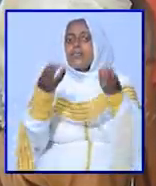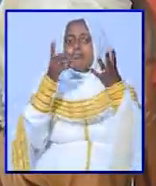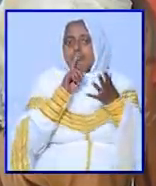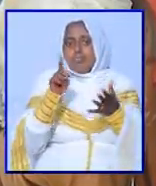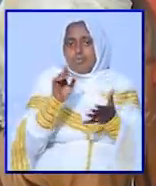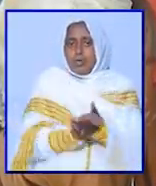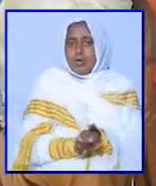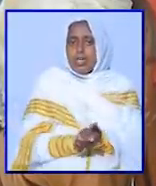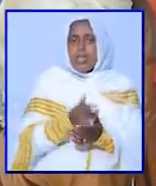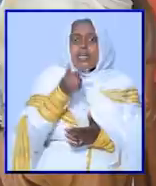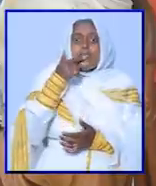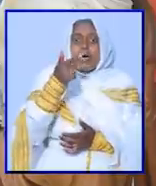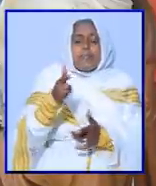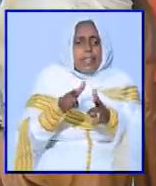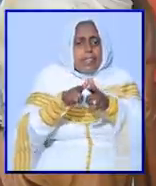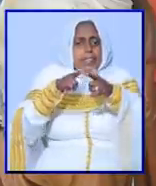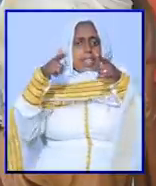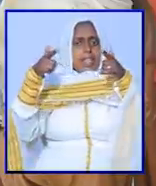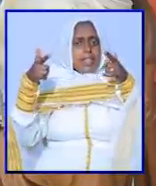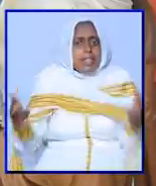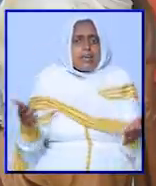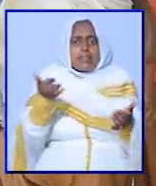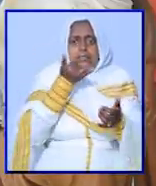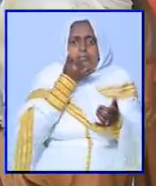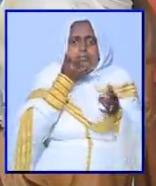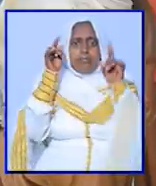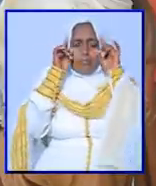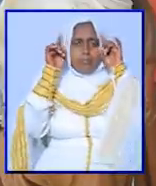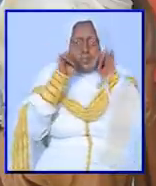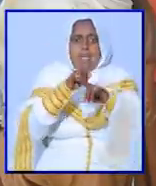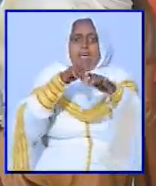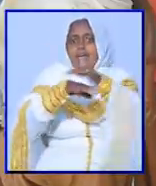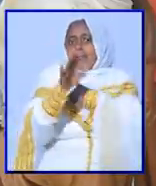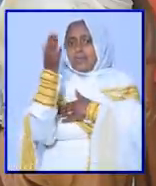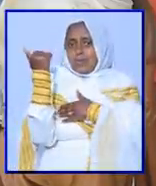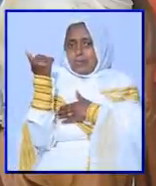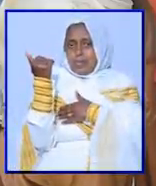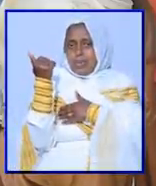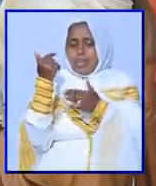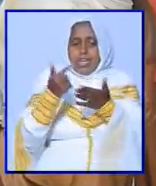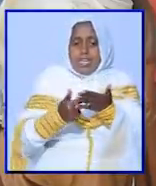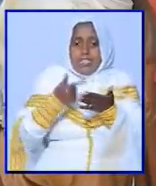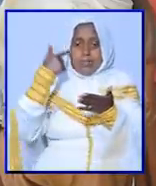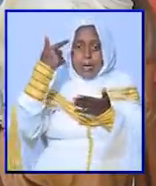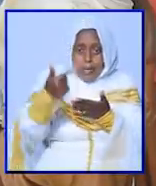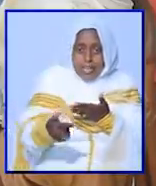አካሉም እንደዚሁ ብዙ ነው የሚል ትልቅ ስህተት ውስጥም ገብተው ነበረ።